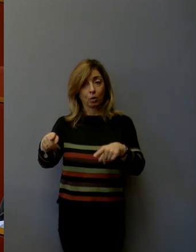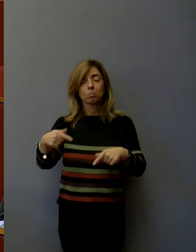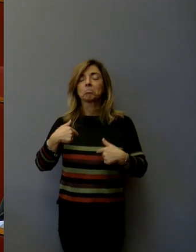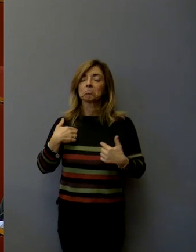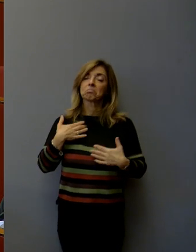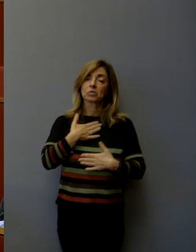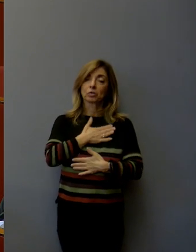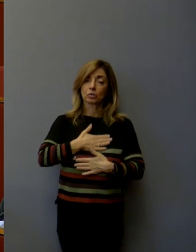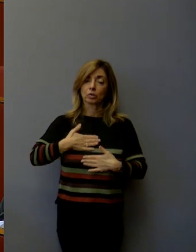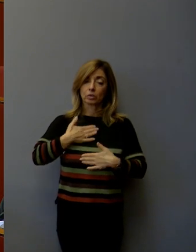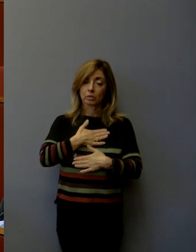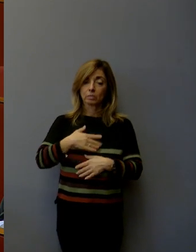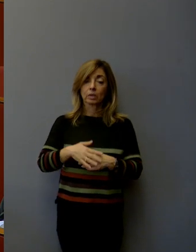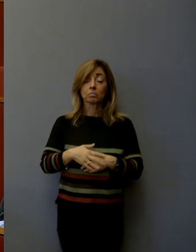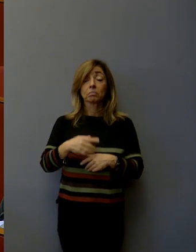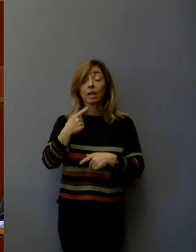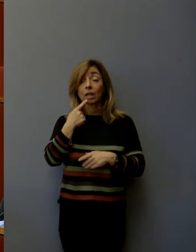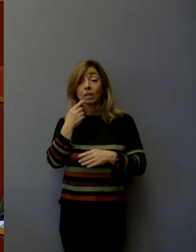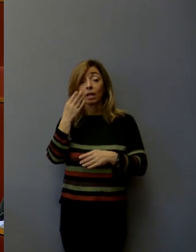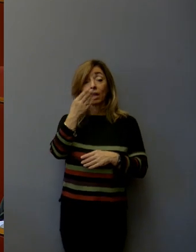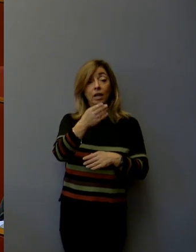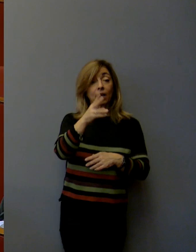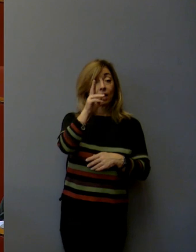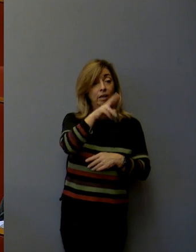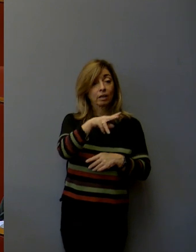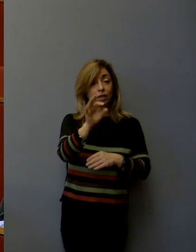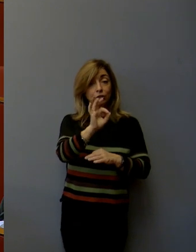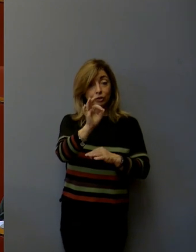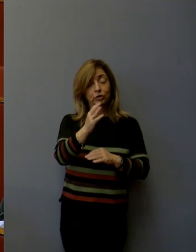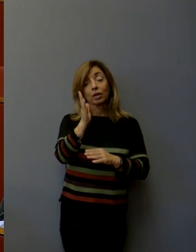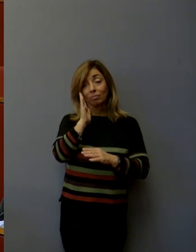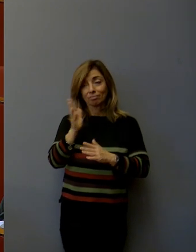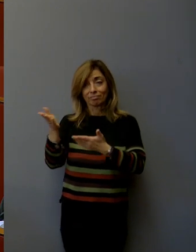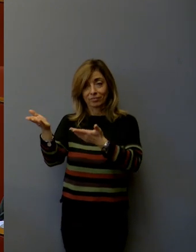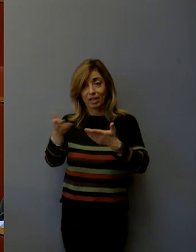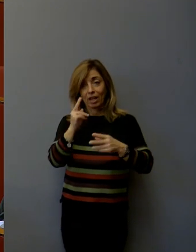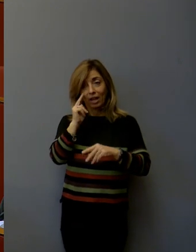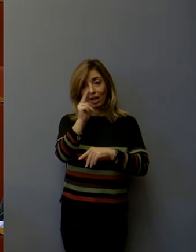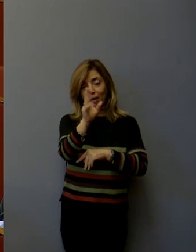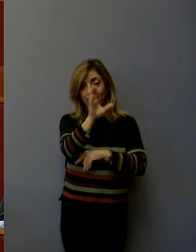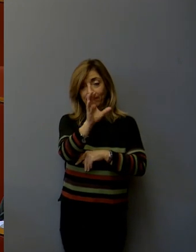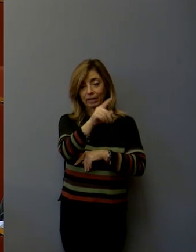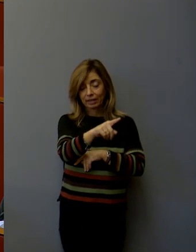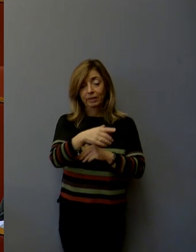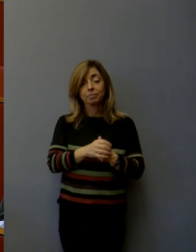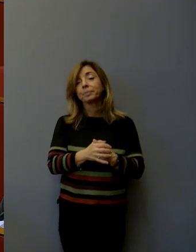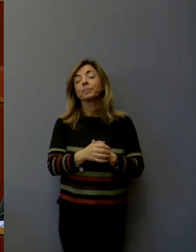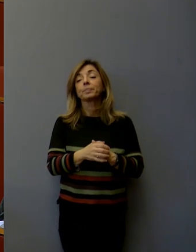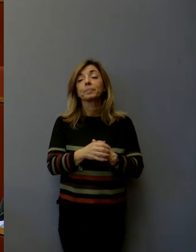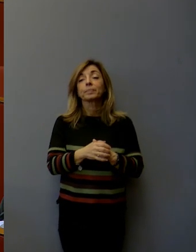vi invito Chi non l'ha fatto andare a vederla e ad apprezzare